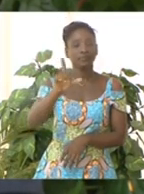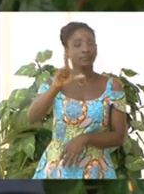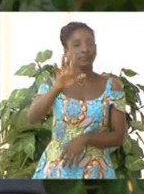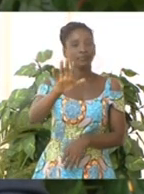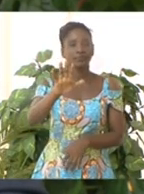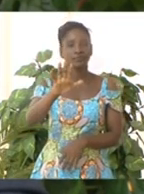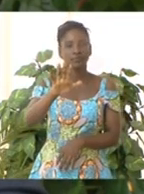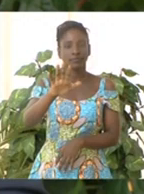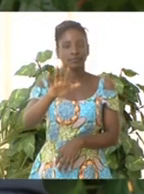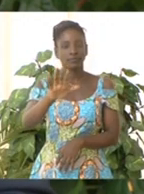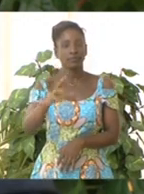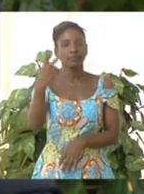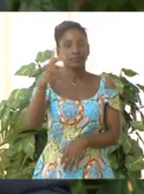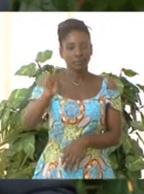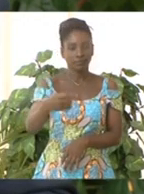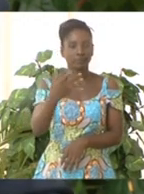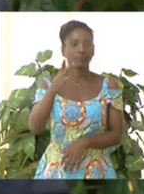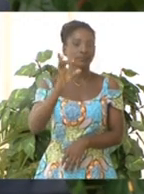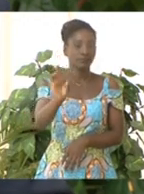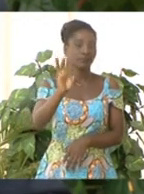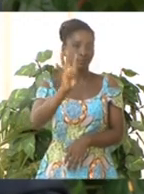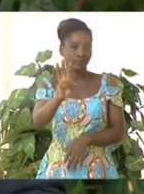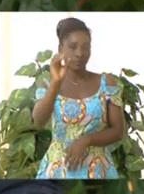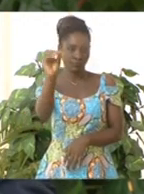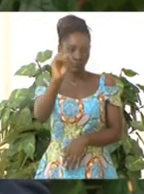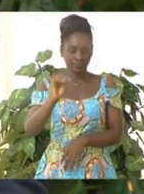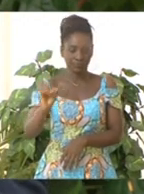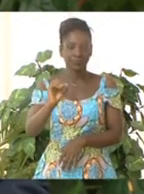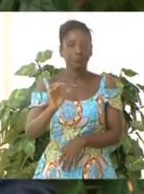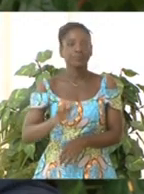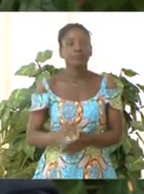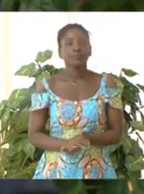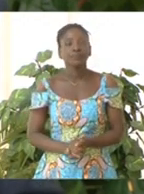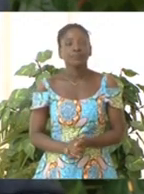25, soit 2,84%.